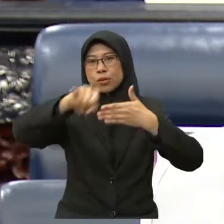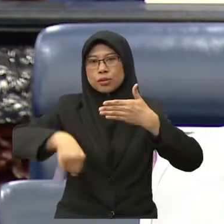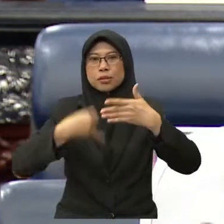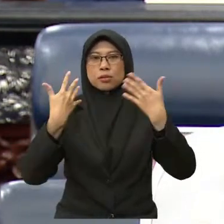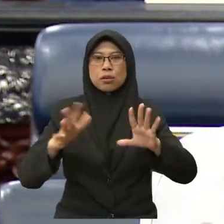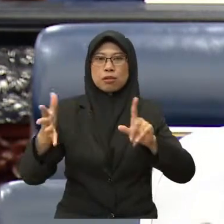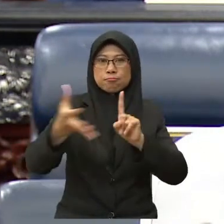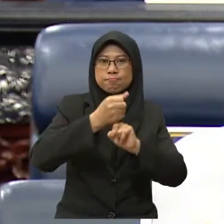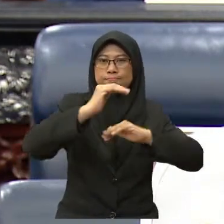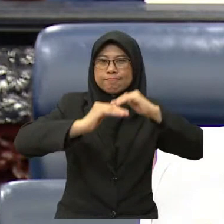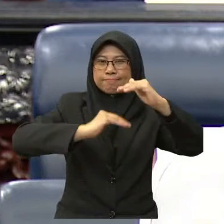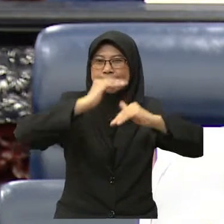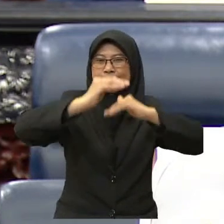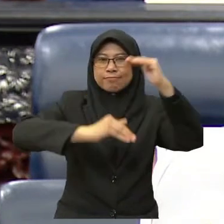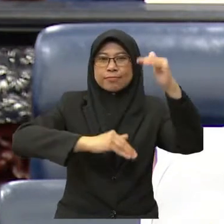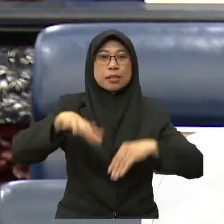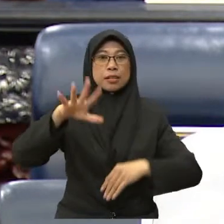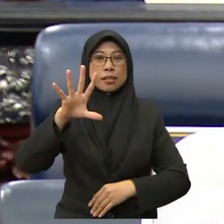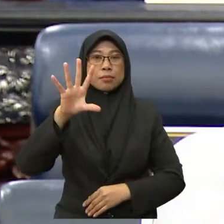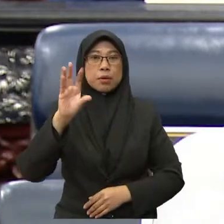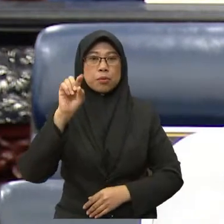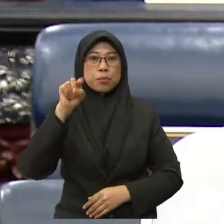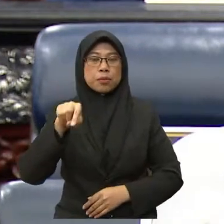mencapai kemajuan sebanyak